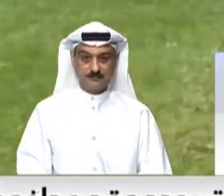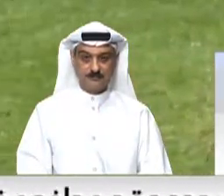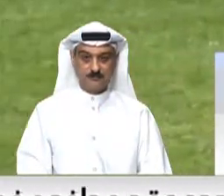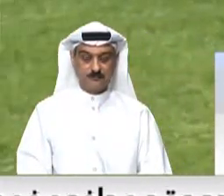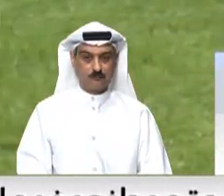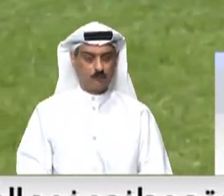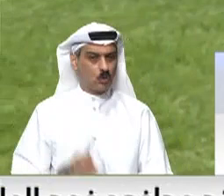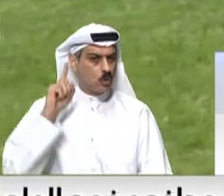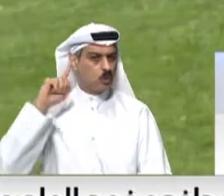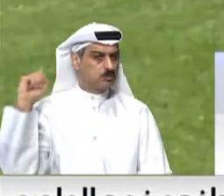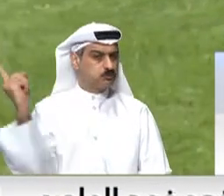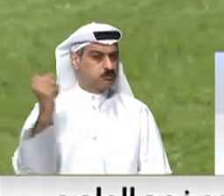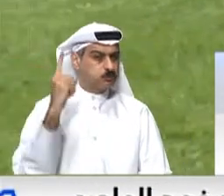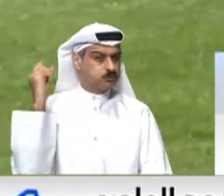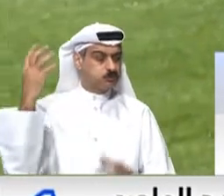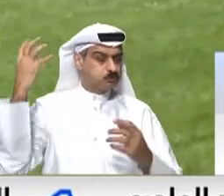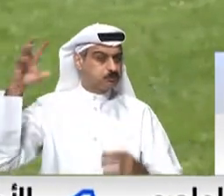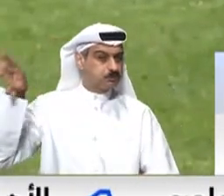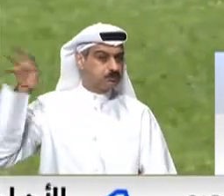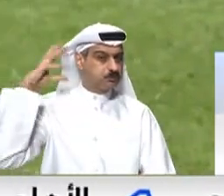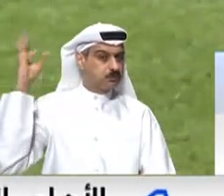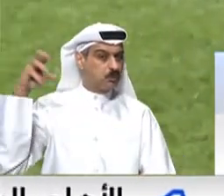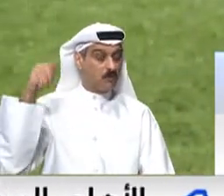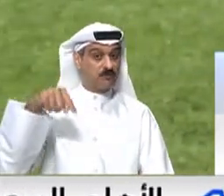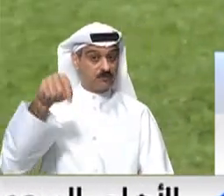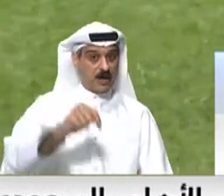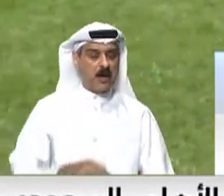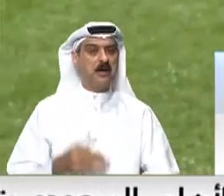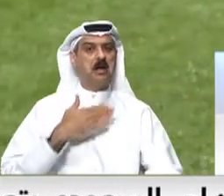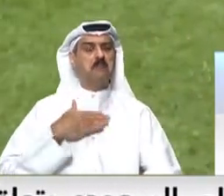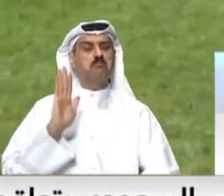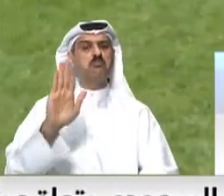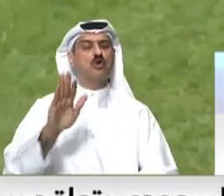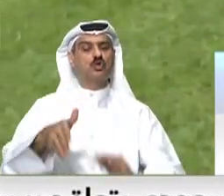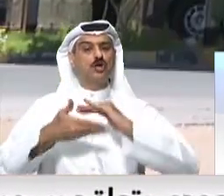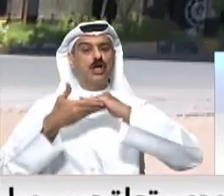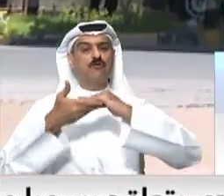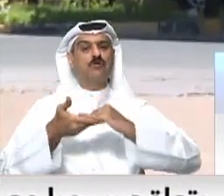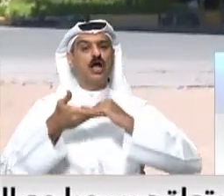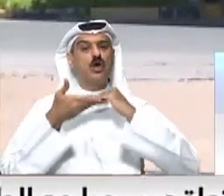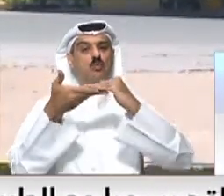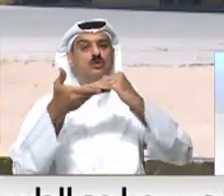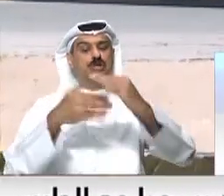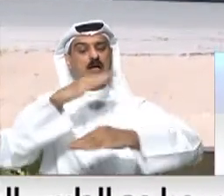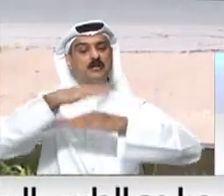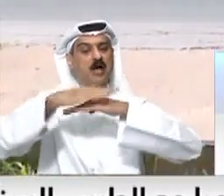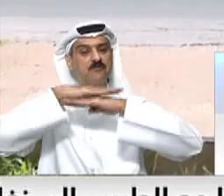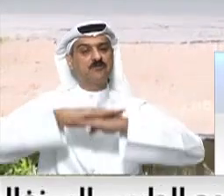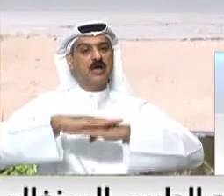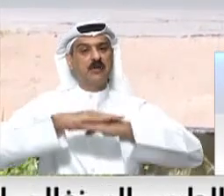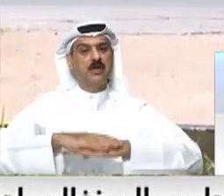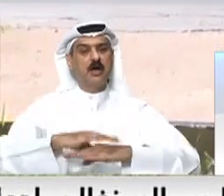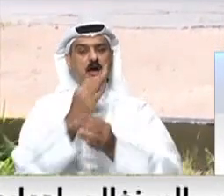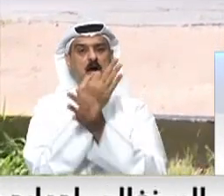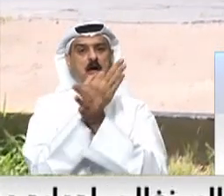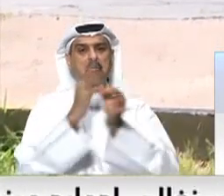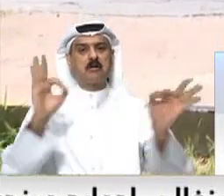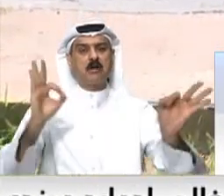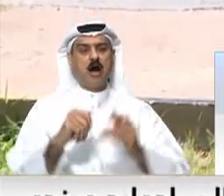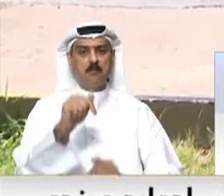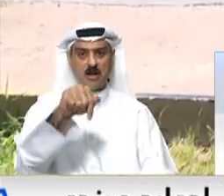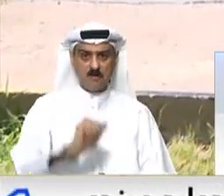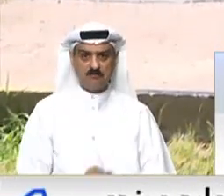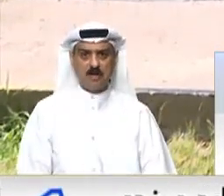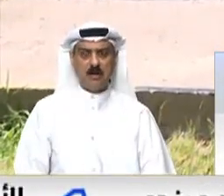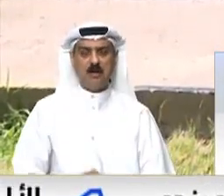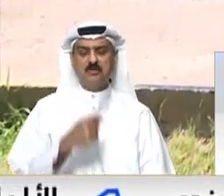صافرة الإسعاف تعلن قدوم المساعدة. مسعفون يتخطون كافة الحواجز والصعاب